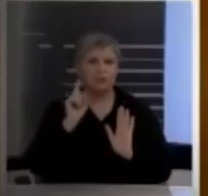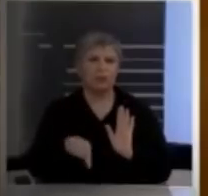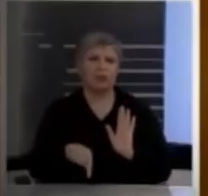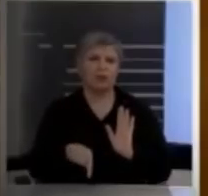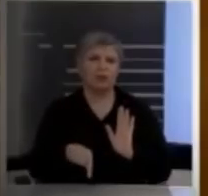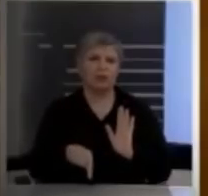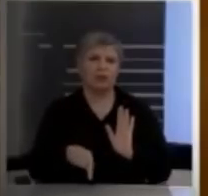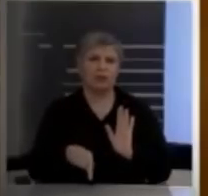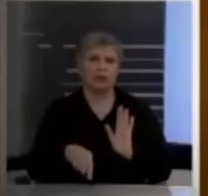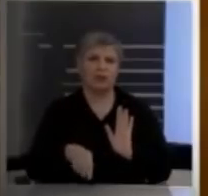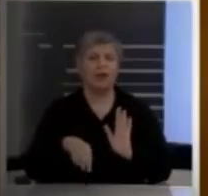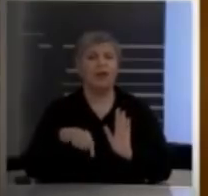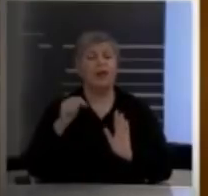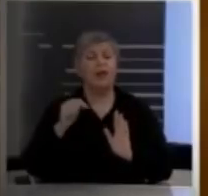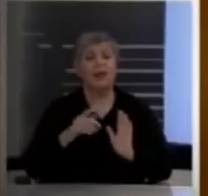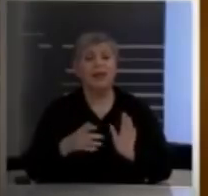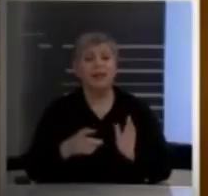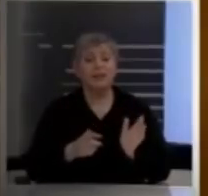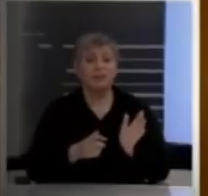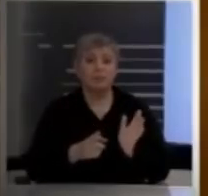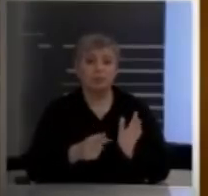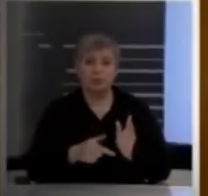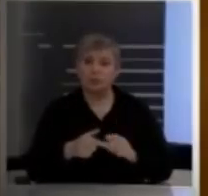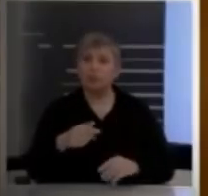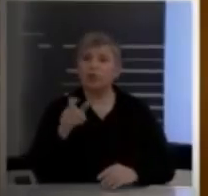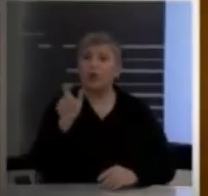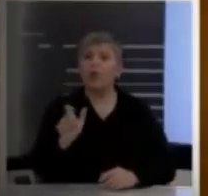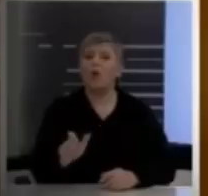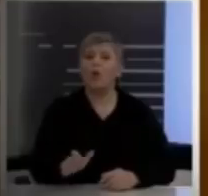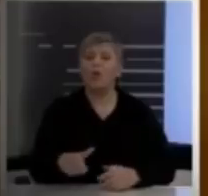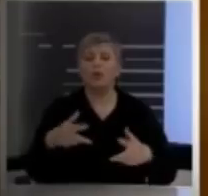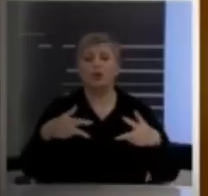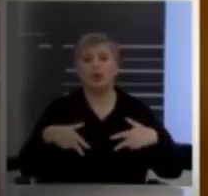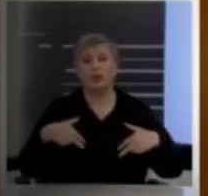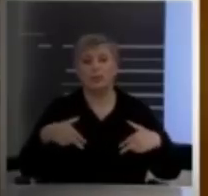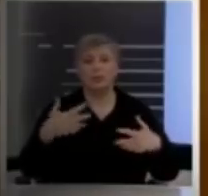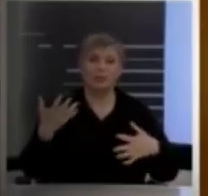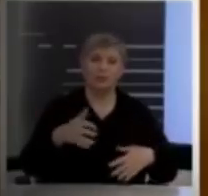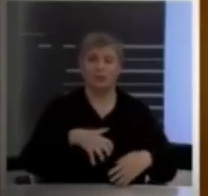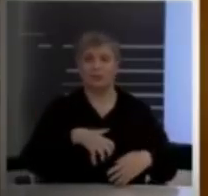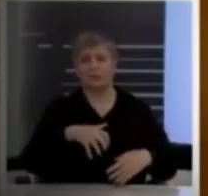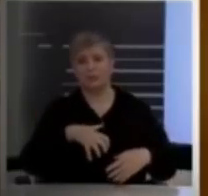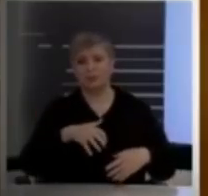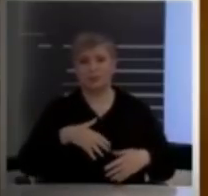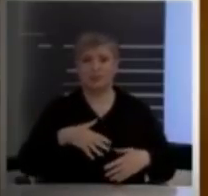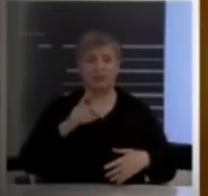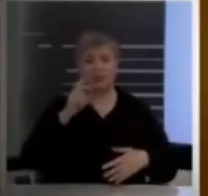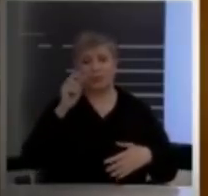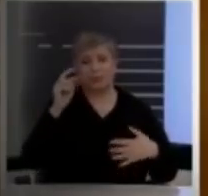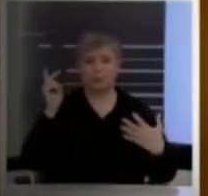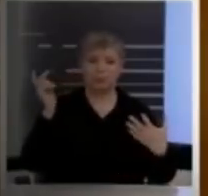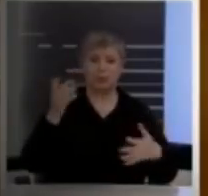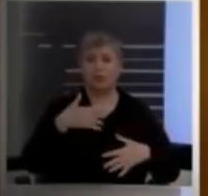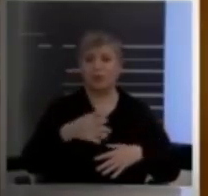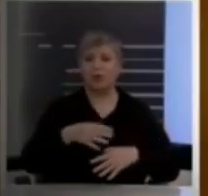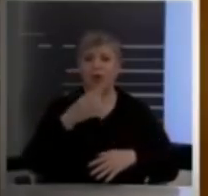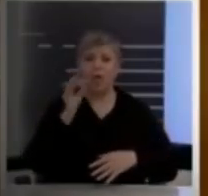είναι προφανές ότι ο κύριος Καμένος που αρέσκεται στο να χασκογελάει και να λέει ξυπνάδες και να εκτοξεύει